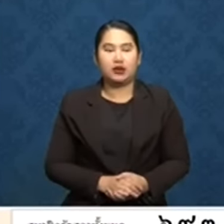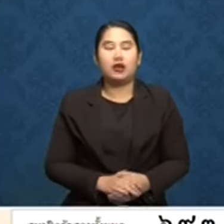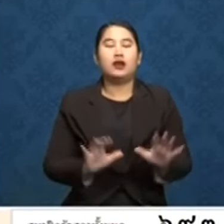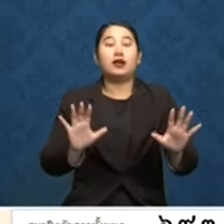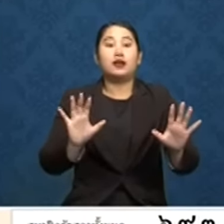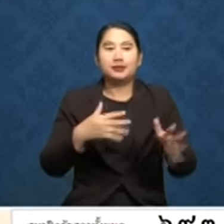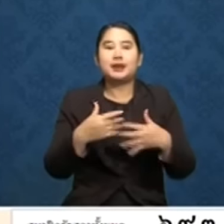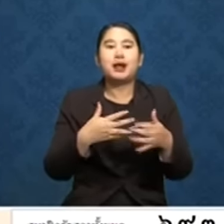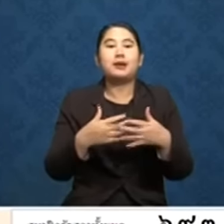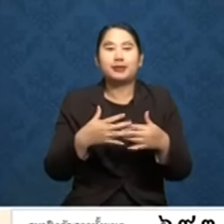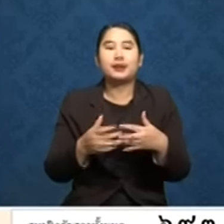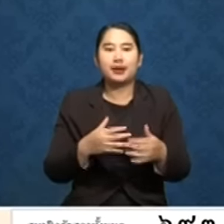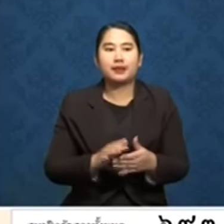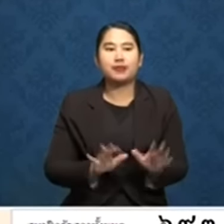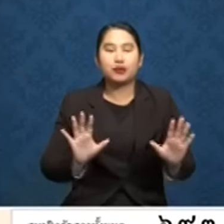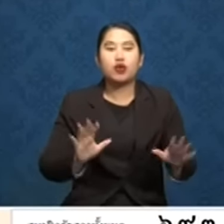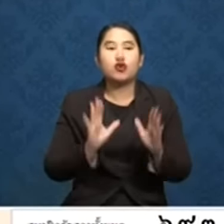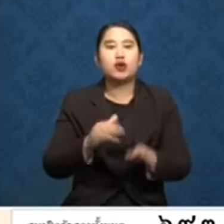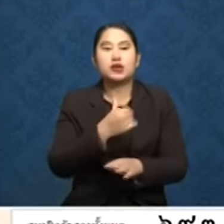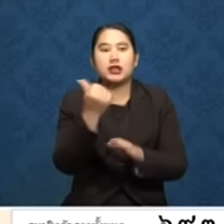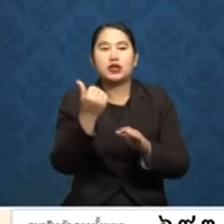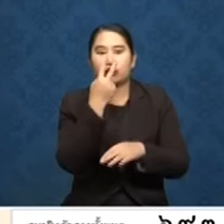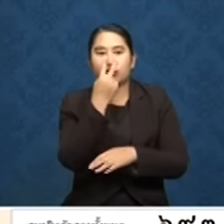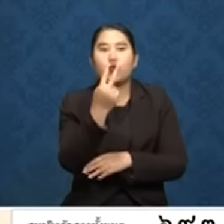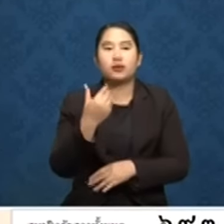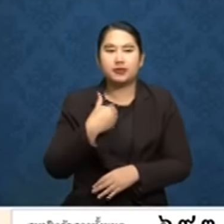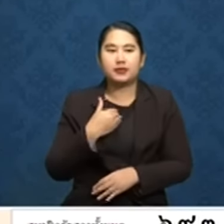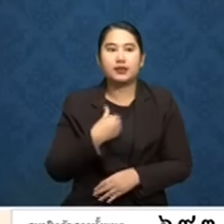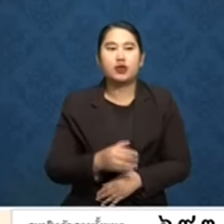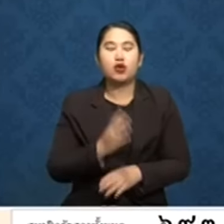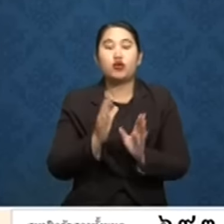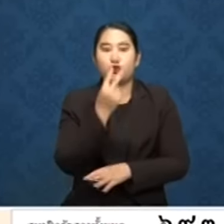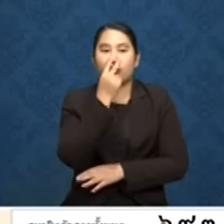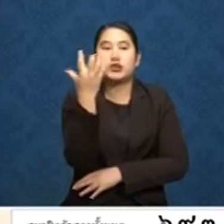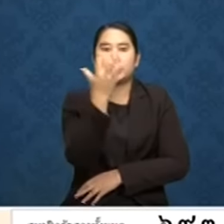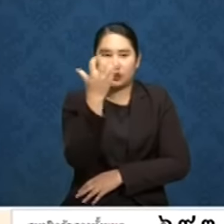ให้มันเป็นประเด็นคนข้างนอกเขาก็ฟังอยู่นะคนข้างนอกเขากำ